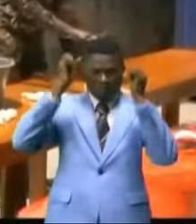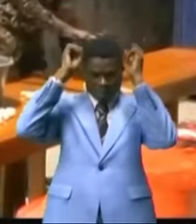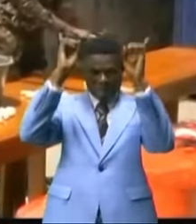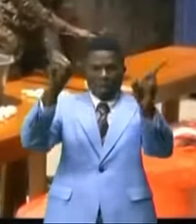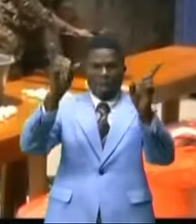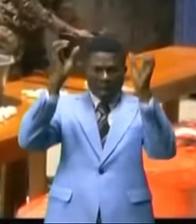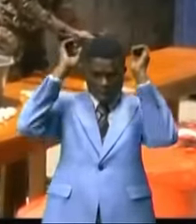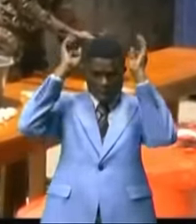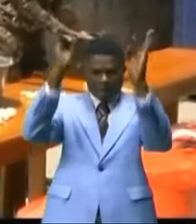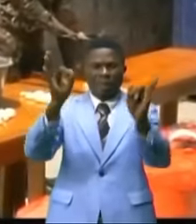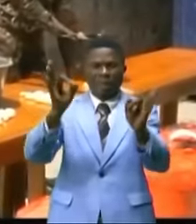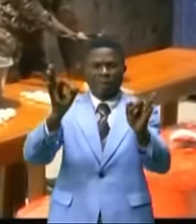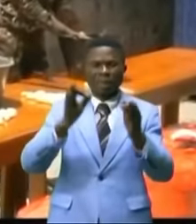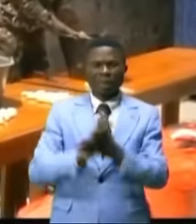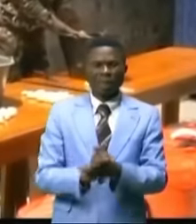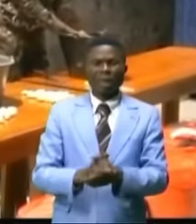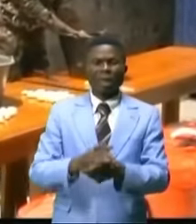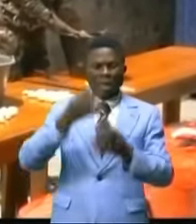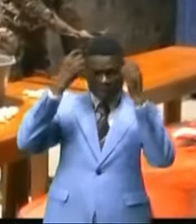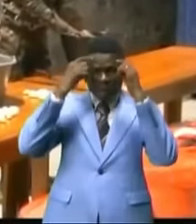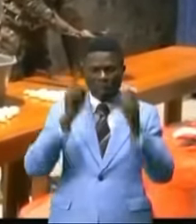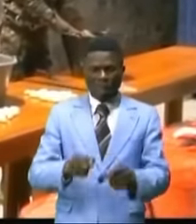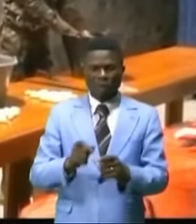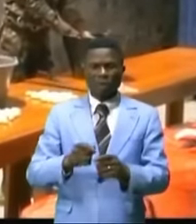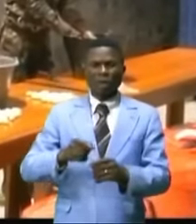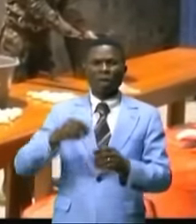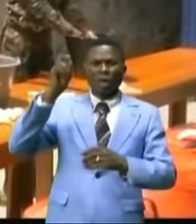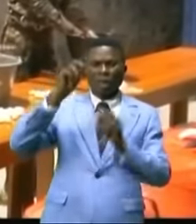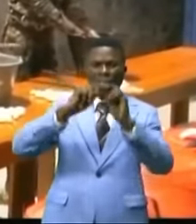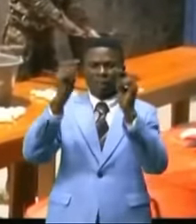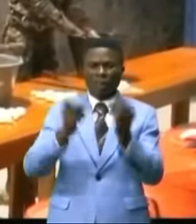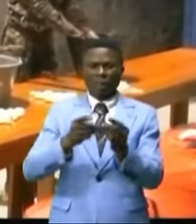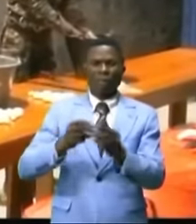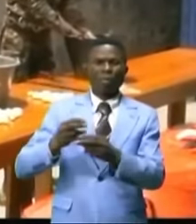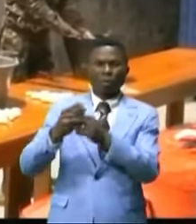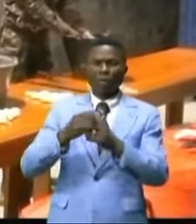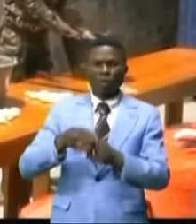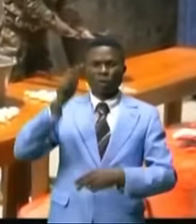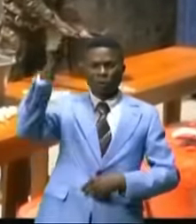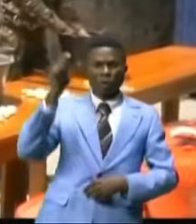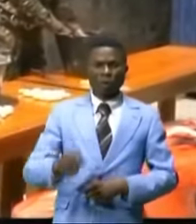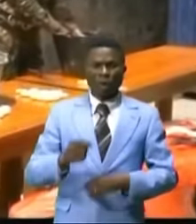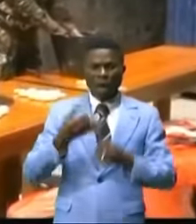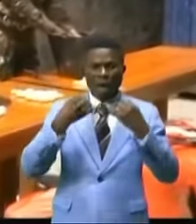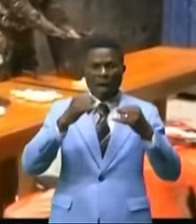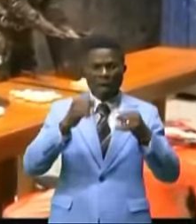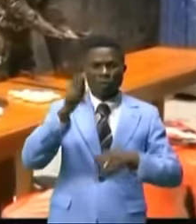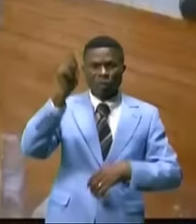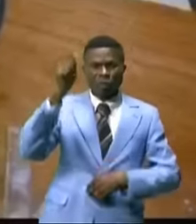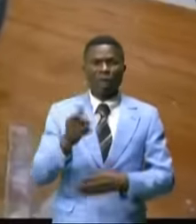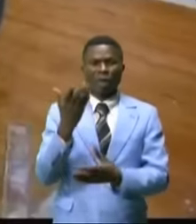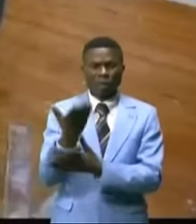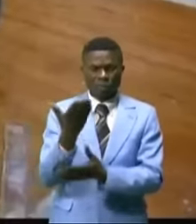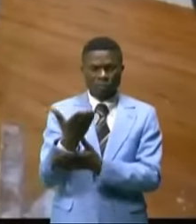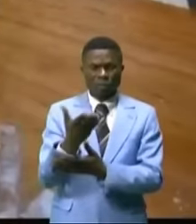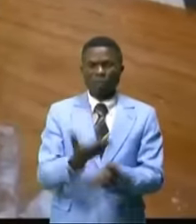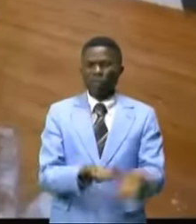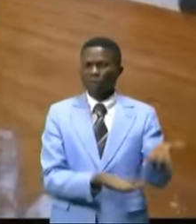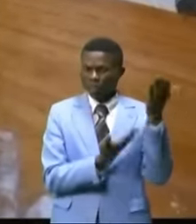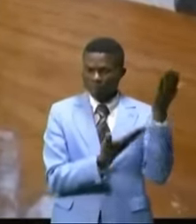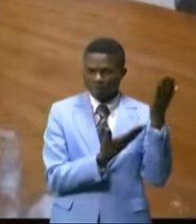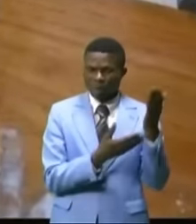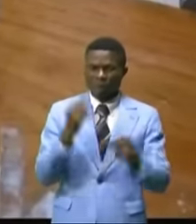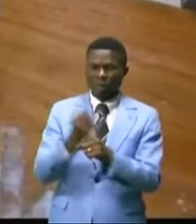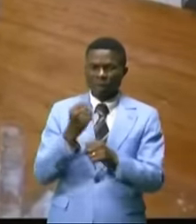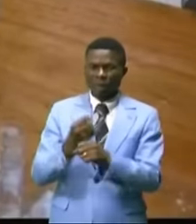Ces prises réalisées par le département intérieur et sécurité militaire de l'état-major des renseignements du FARDC démontrent l'importance pour les